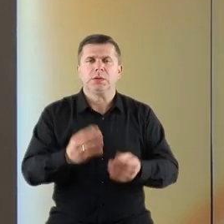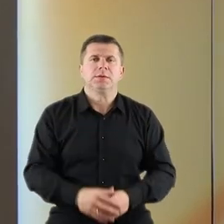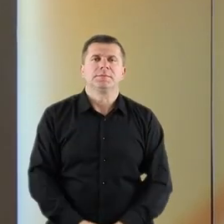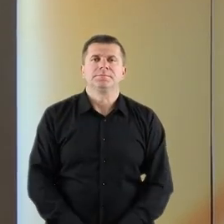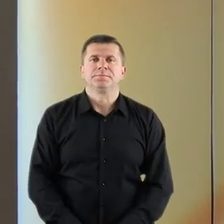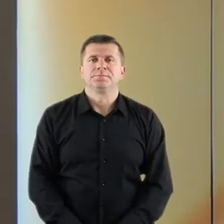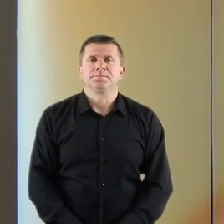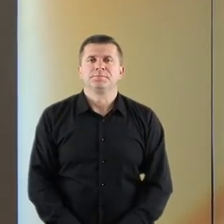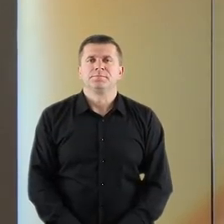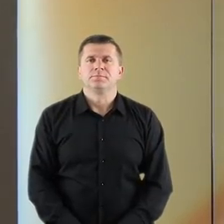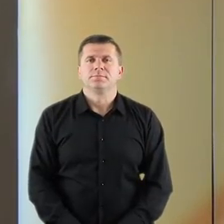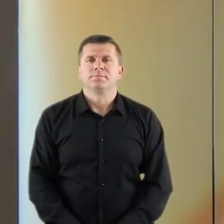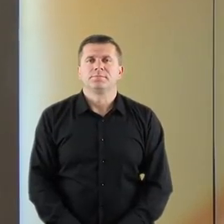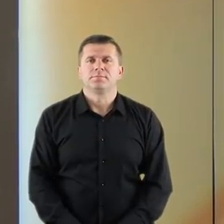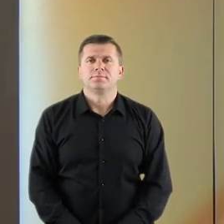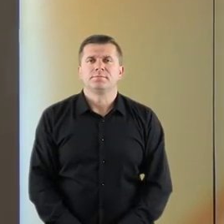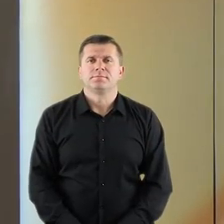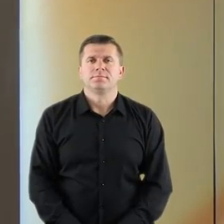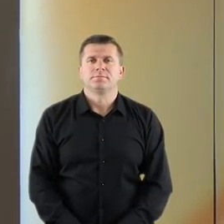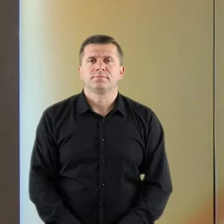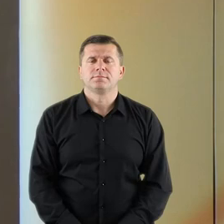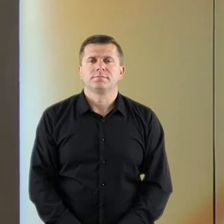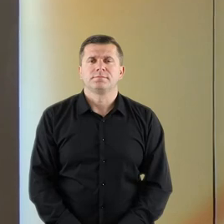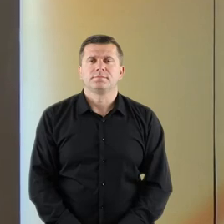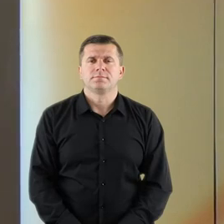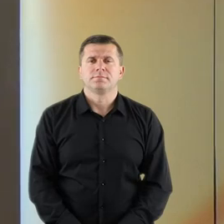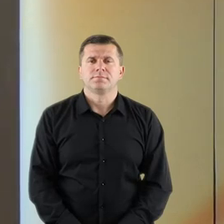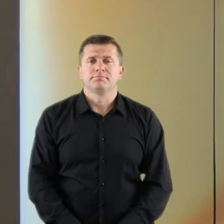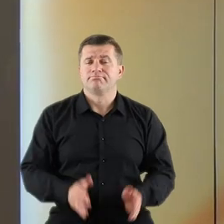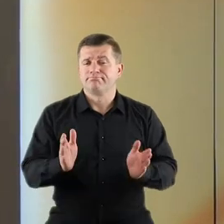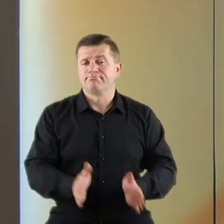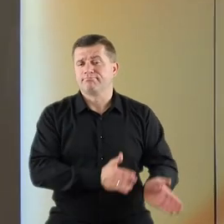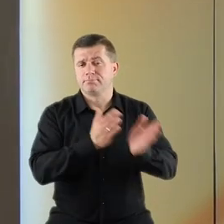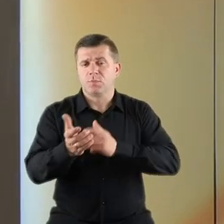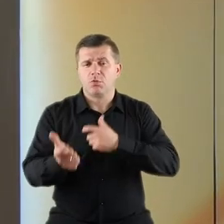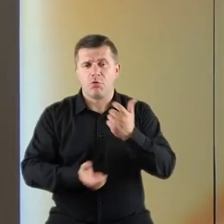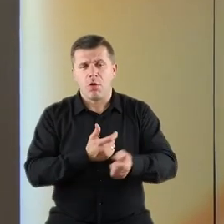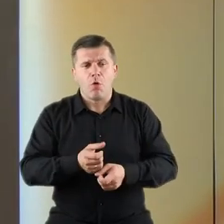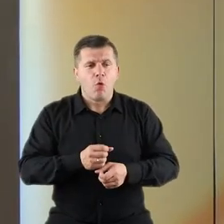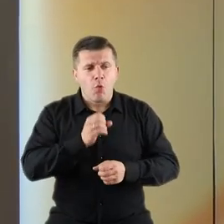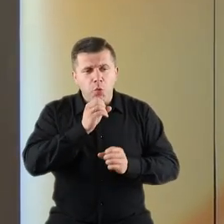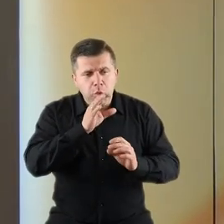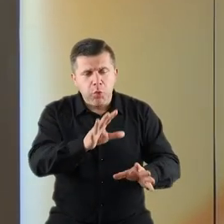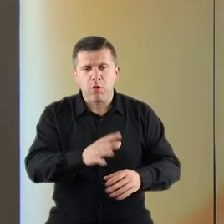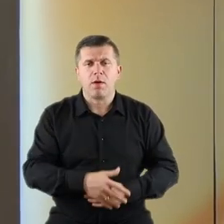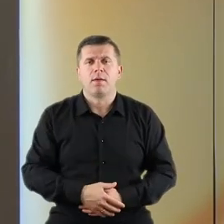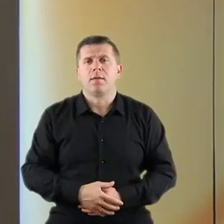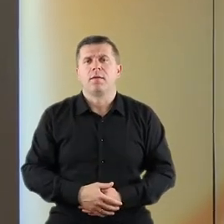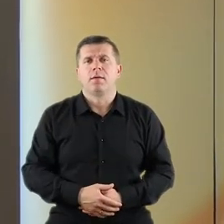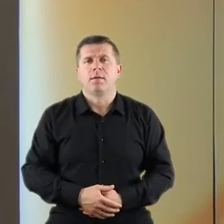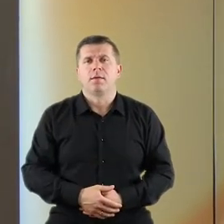a więc kolejne chuchanie zdmuchiwanie tej dolegliwości